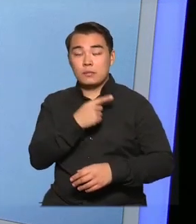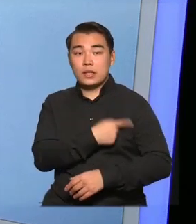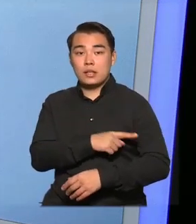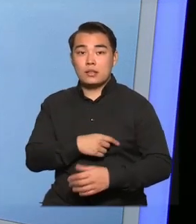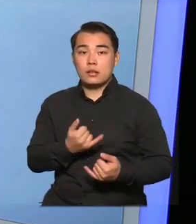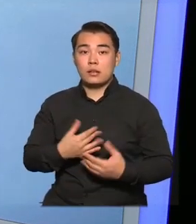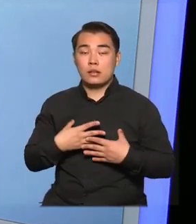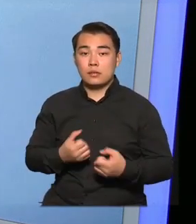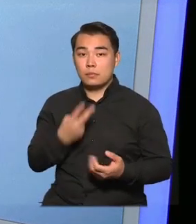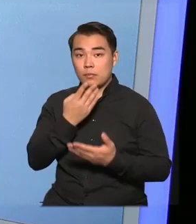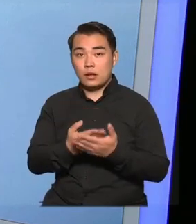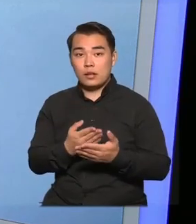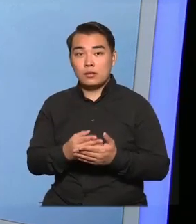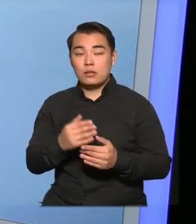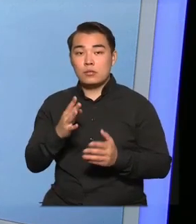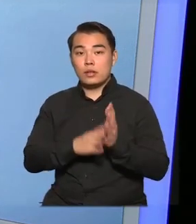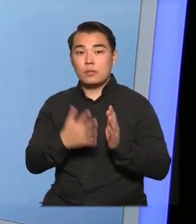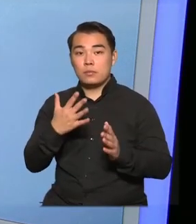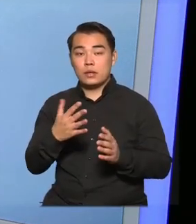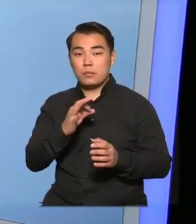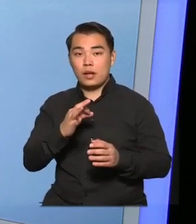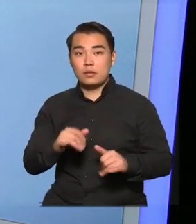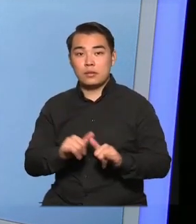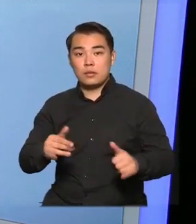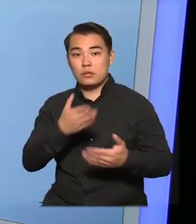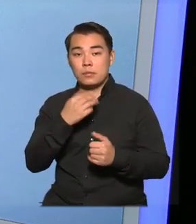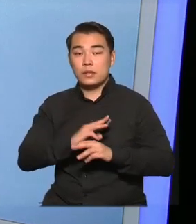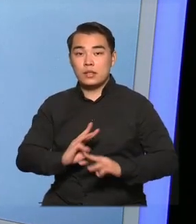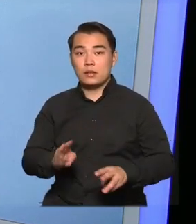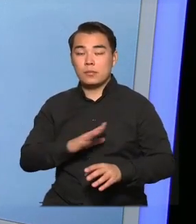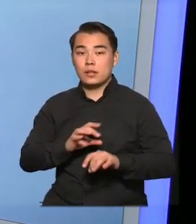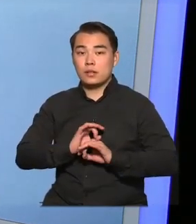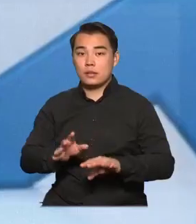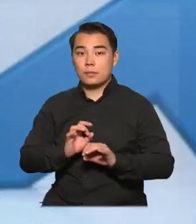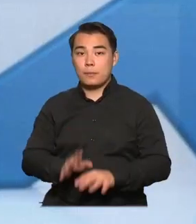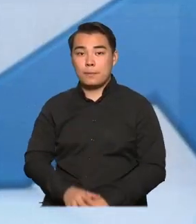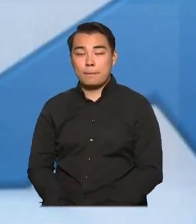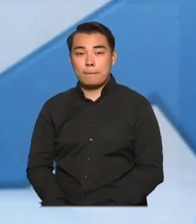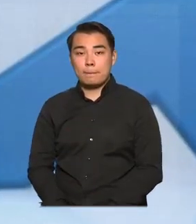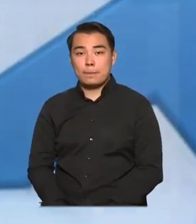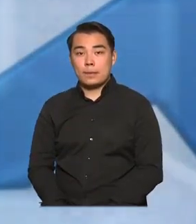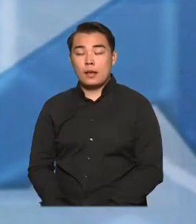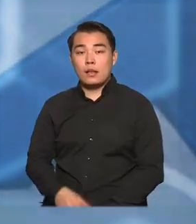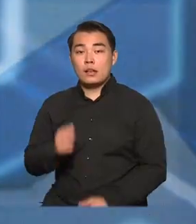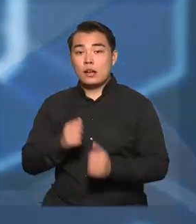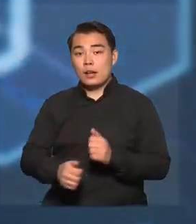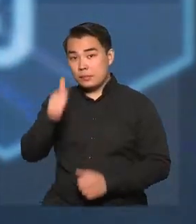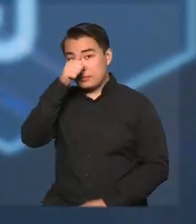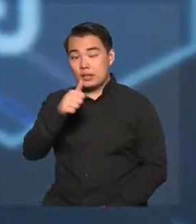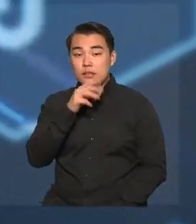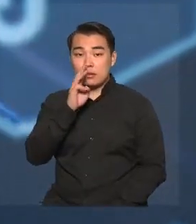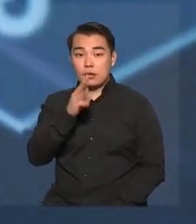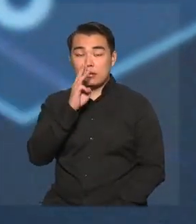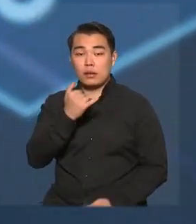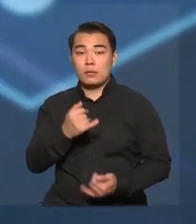қамту сапасы мен көлемі 95 есе артқан жоқ. Оны министрлік те мойындап отыр. Ай сайын жалақымыздан жарна